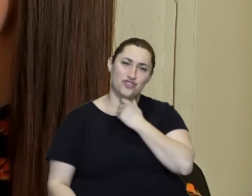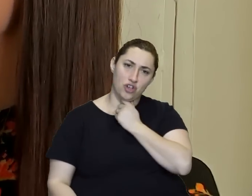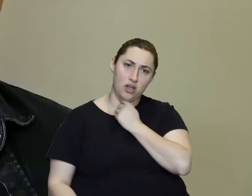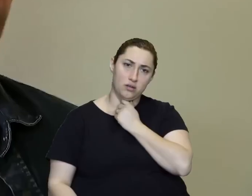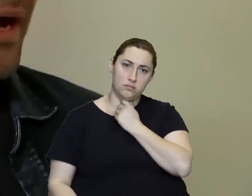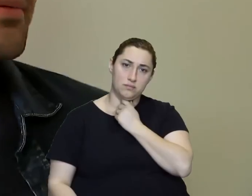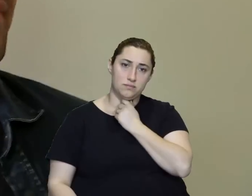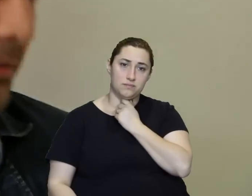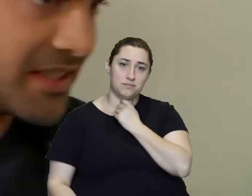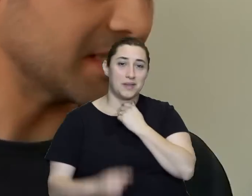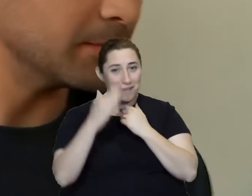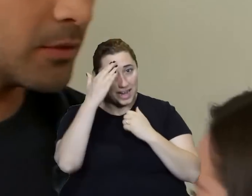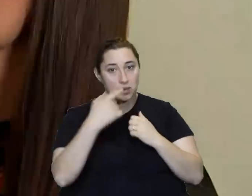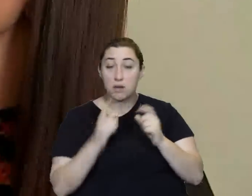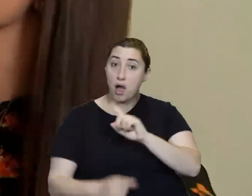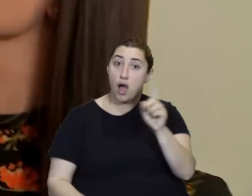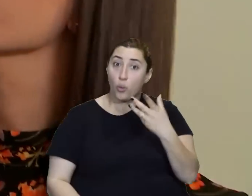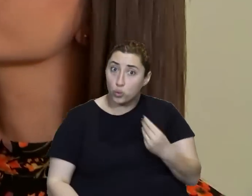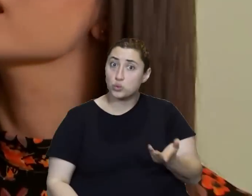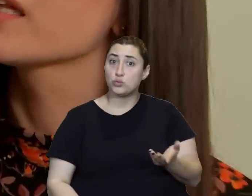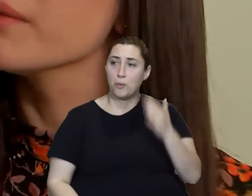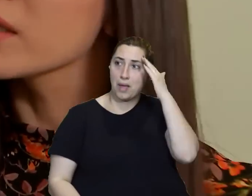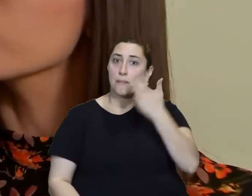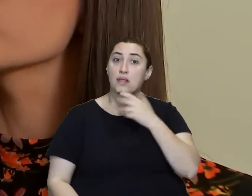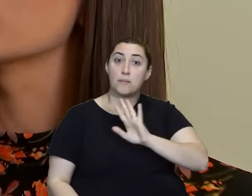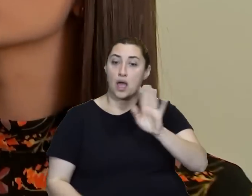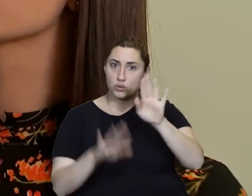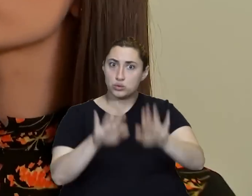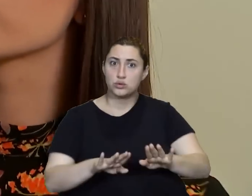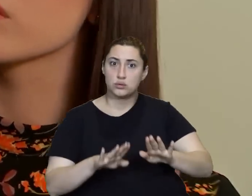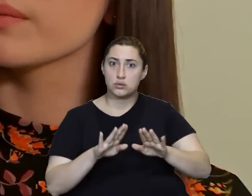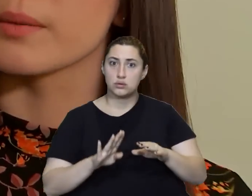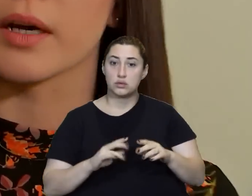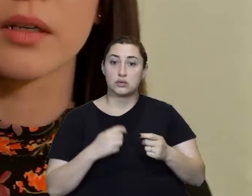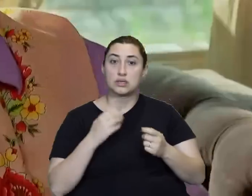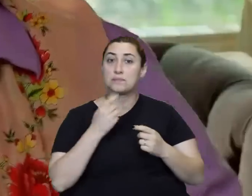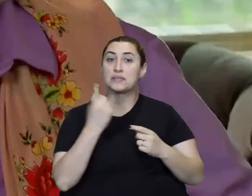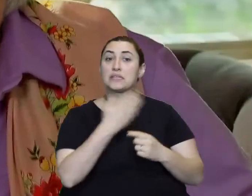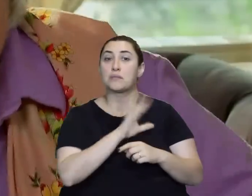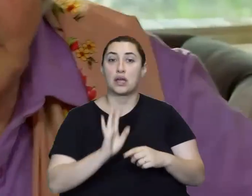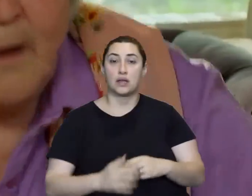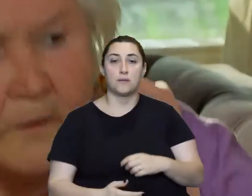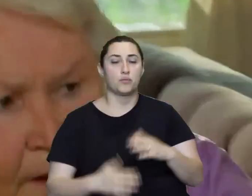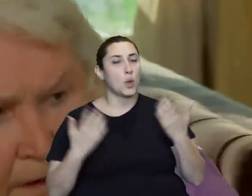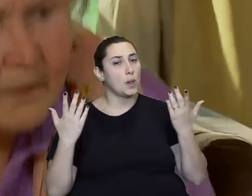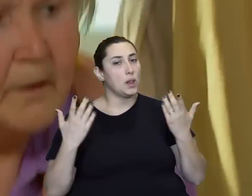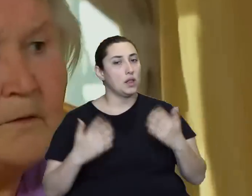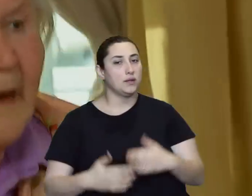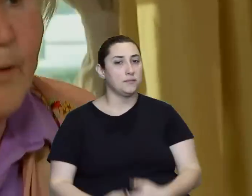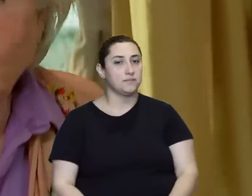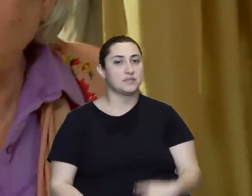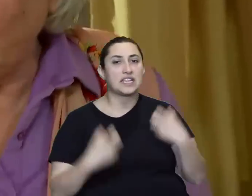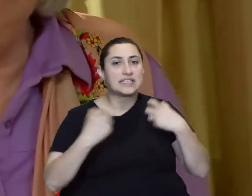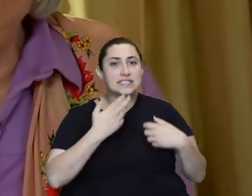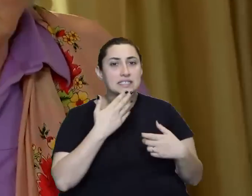ediyorum senden. Bari merhaba deseydim. Hayır ya, olur mu? Ne demek merhaba deseydim? Hayır, dur burada. Dur, kımıldama. Allah Allah.